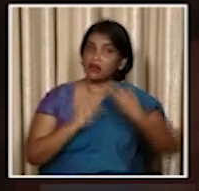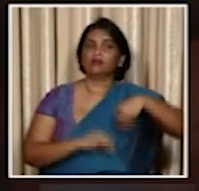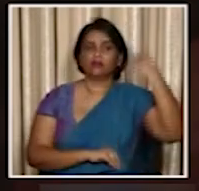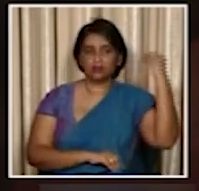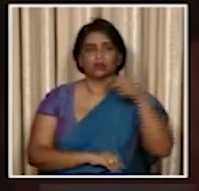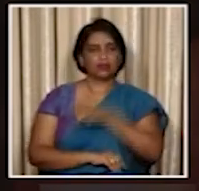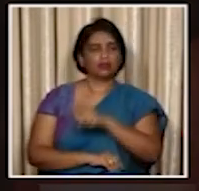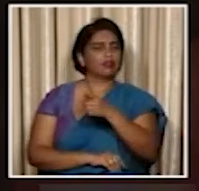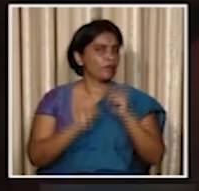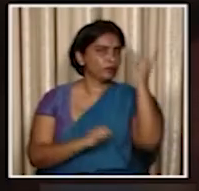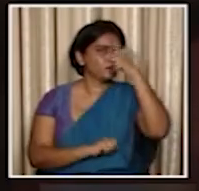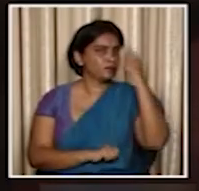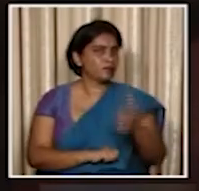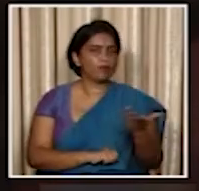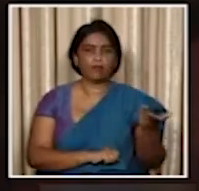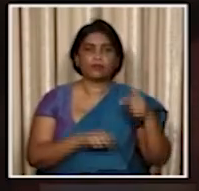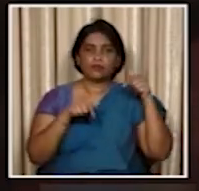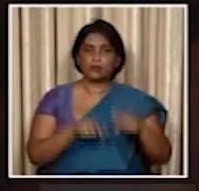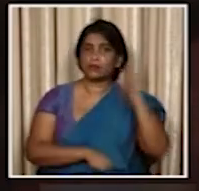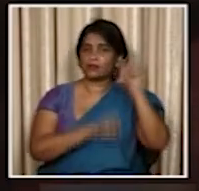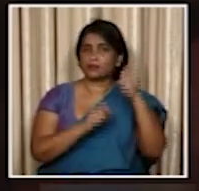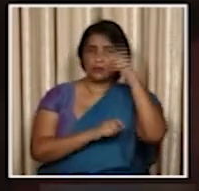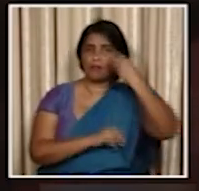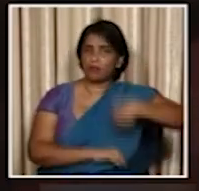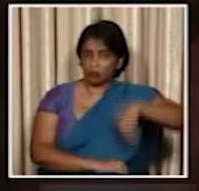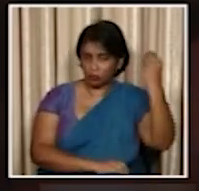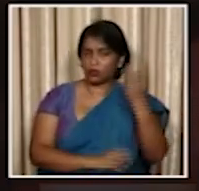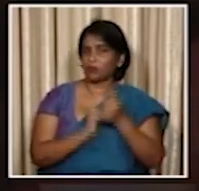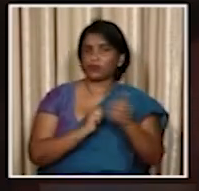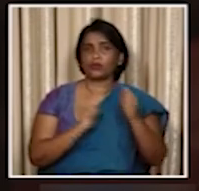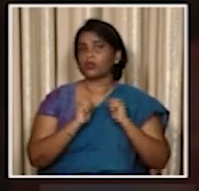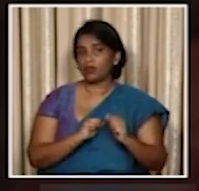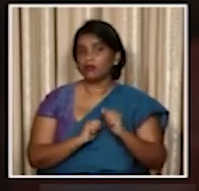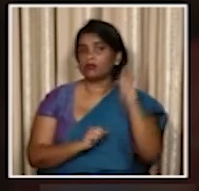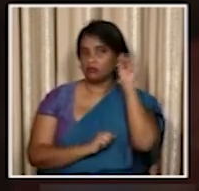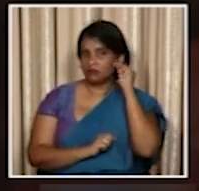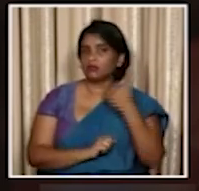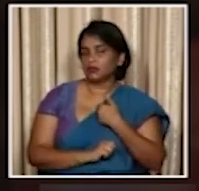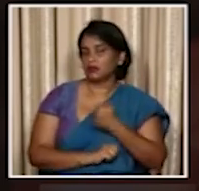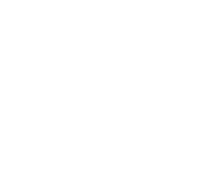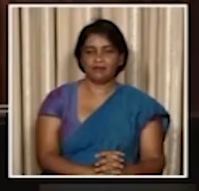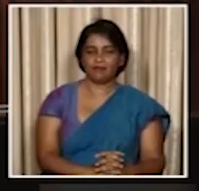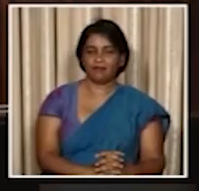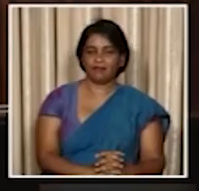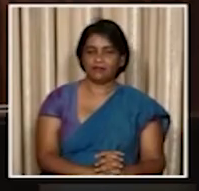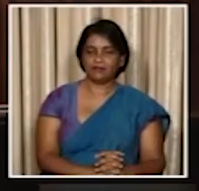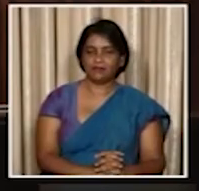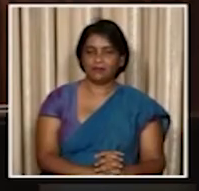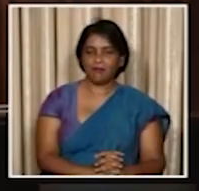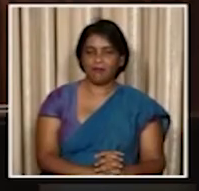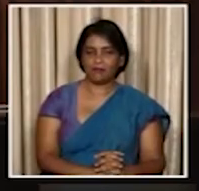එතන මෙතුමන්ලගේ මොකද්ද වැඩසටහන? දැන් ඉන්න පිරිසට පඩි වැඩි කරන්න ඕන නම් ඒක කොහොමද කරන්න කියලා ඒක දැනගන්න අපි කැමැති ගරු කථානායකතුමනි. මේම